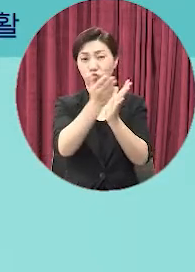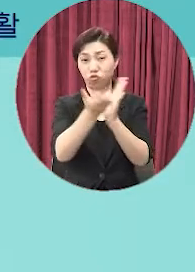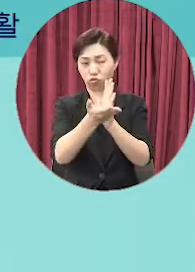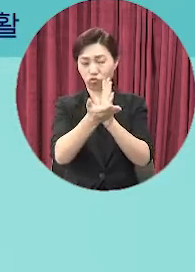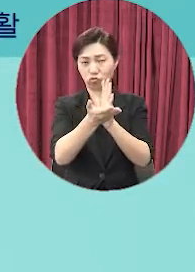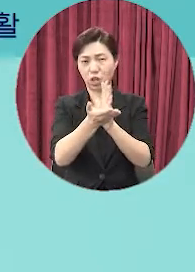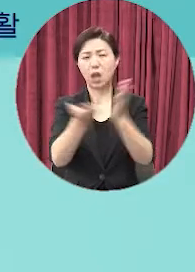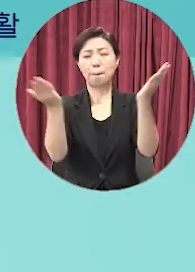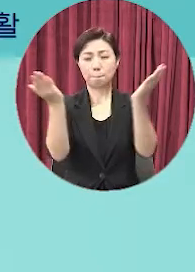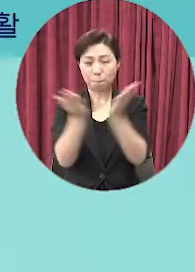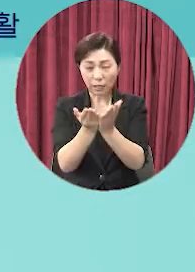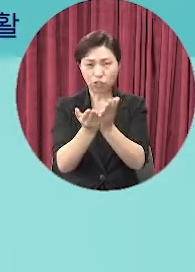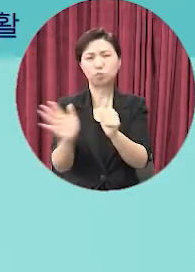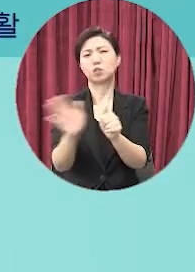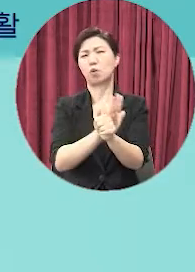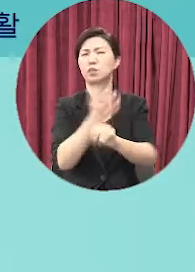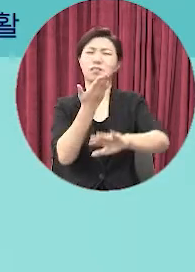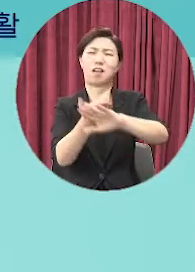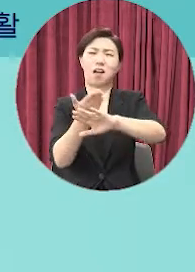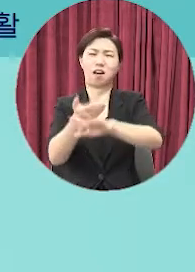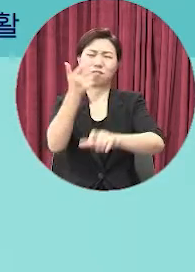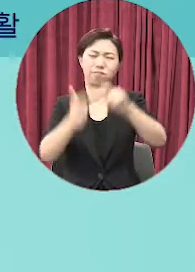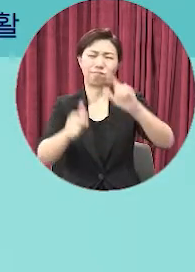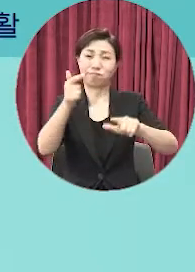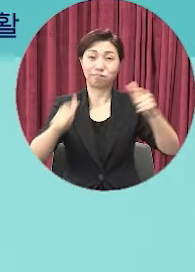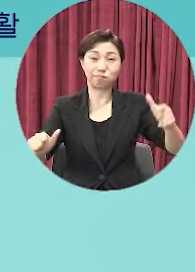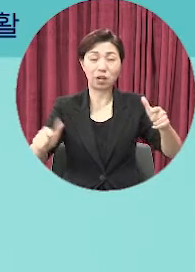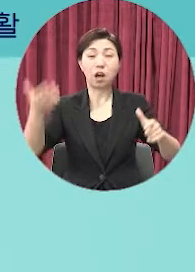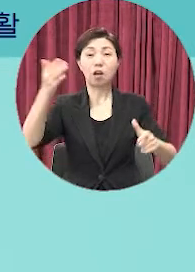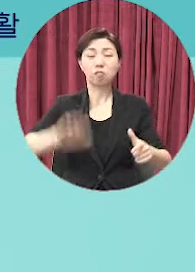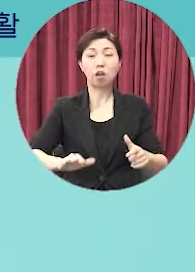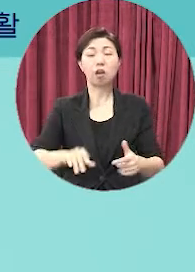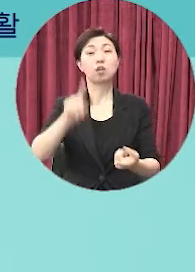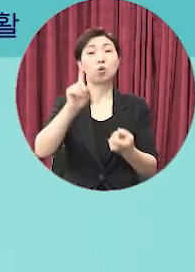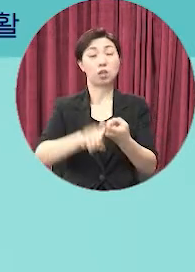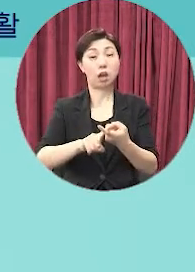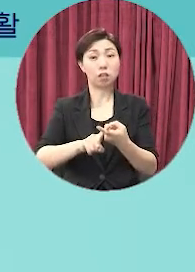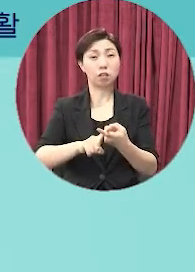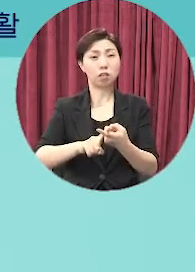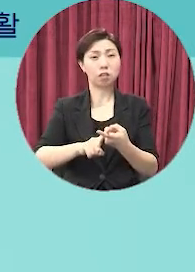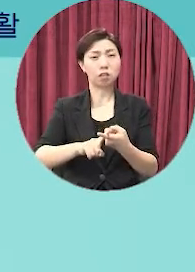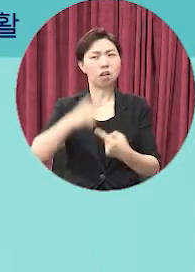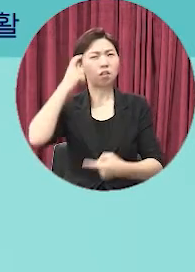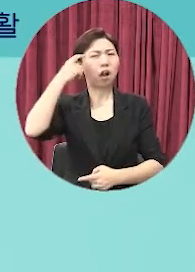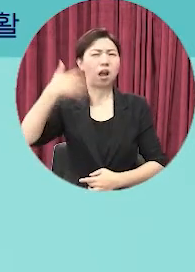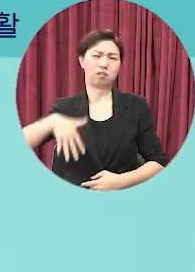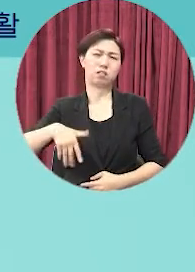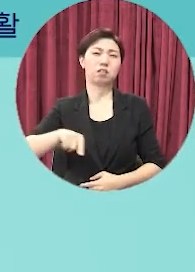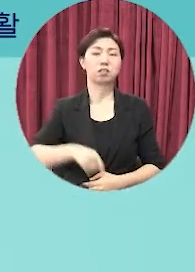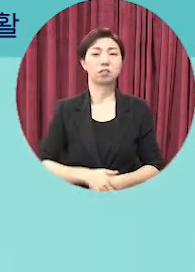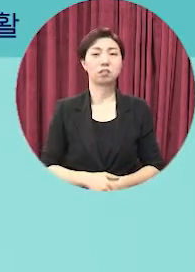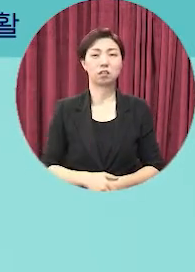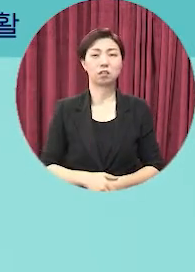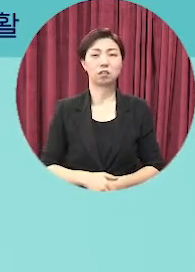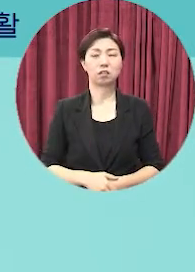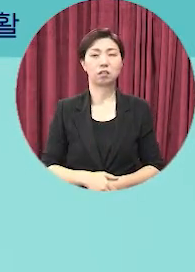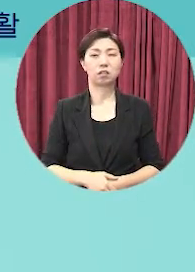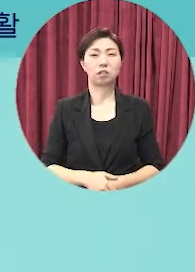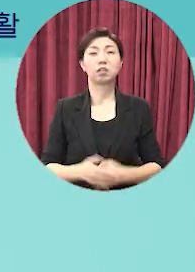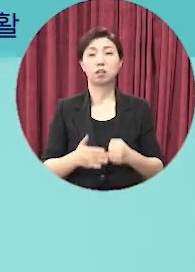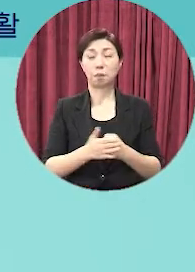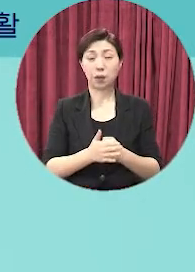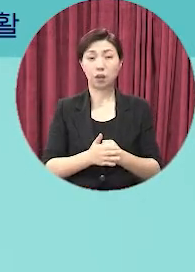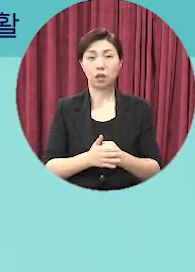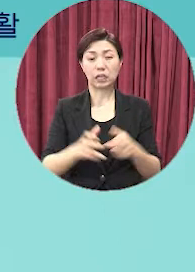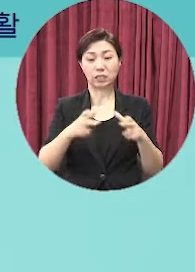제공돼야 될 서비스가 상당히 다른데 그런 것들에 대한 것들이 부족하다 보니 실제